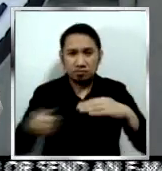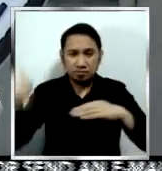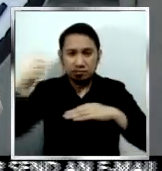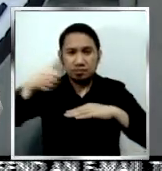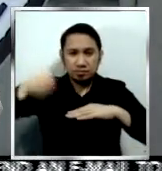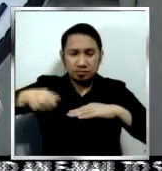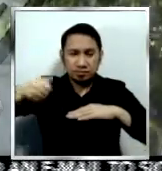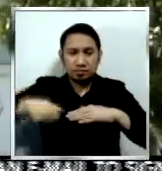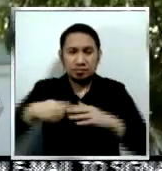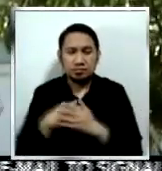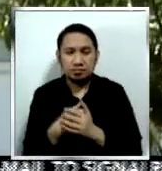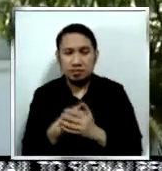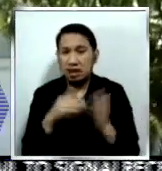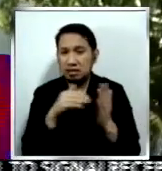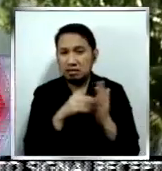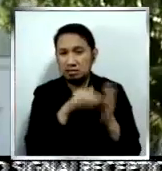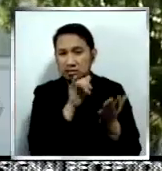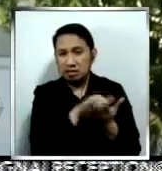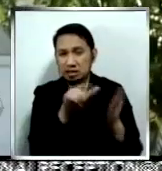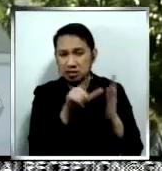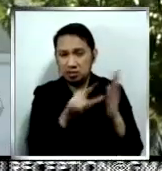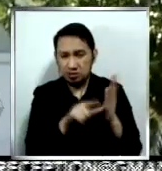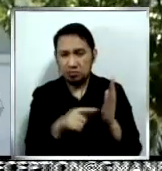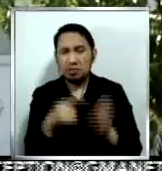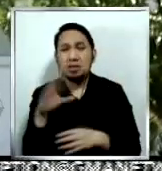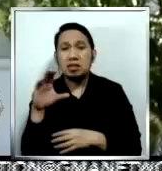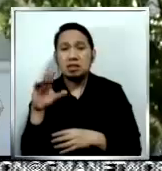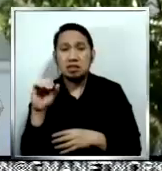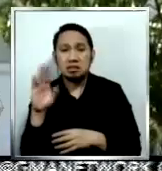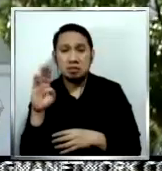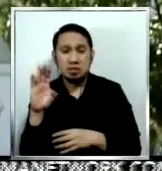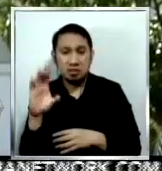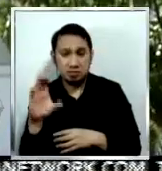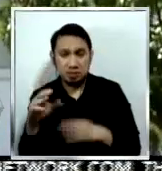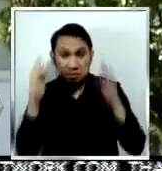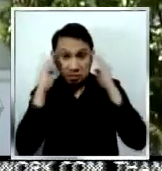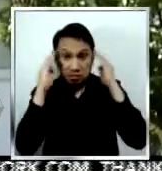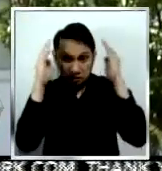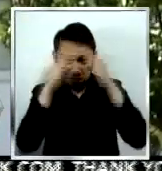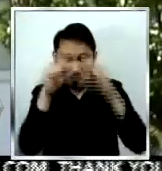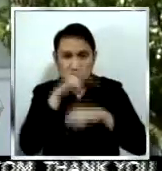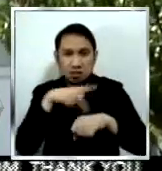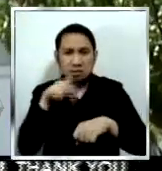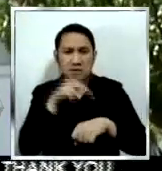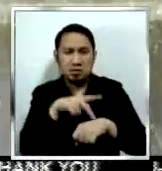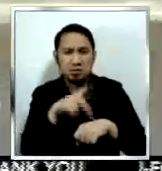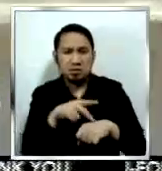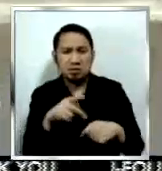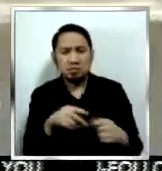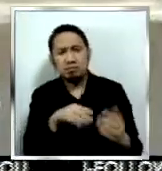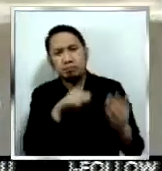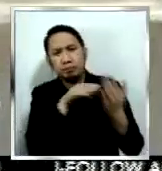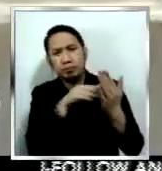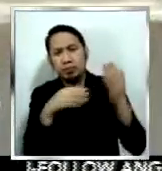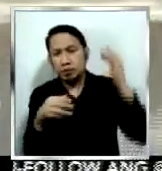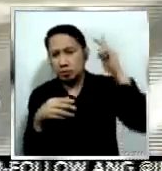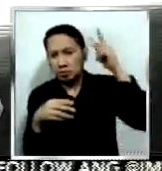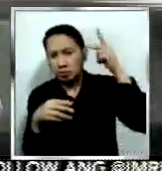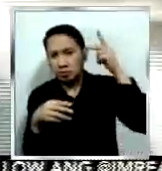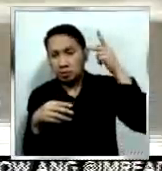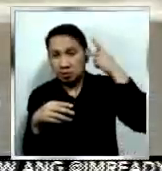law. Binatikos din ng Catholic Bishops Conference of the Philippines o CBCP ang gobyerno dahil sa ilang issue gaya ng